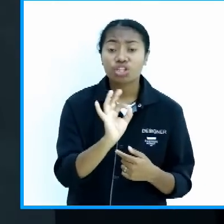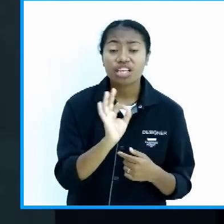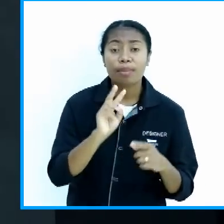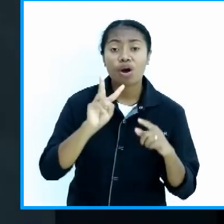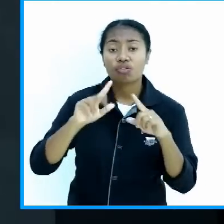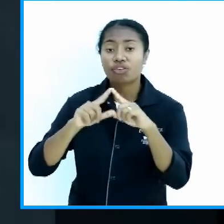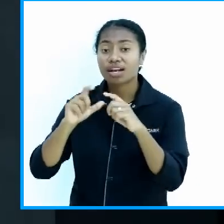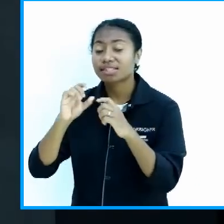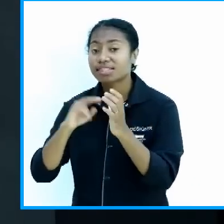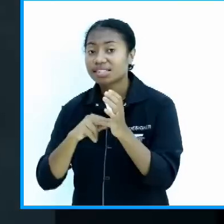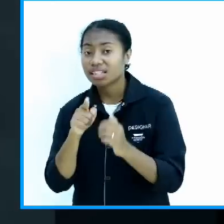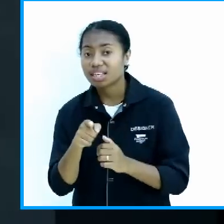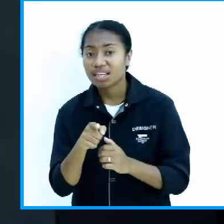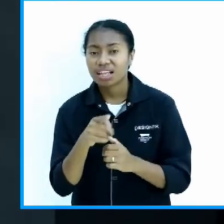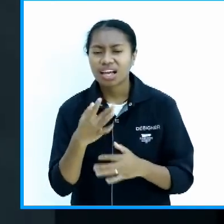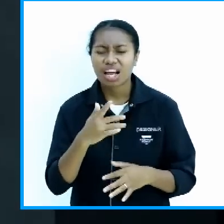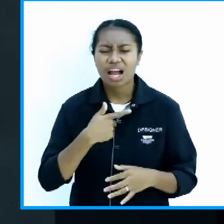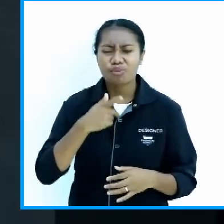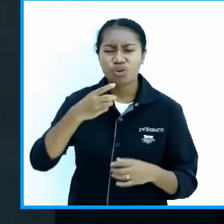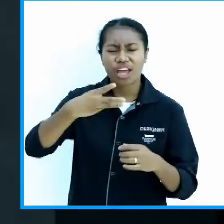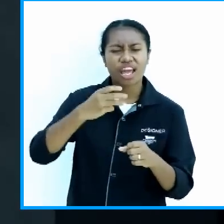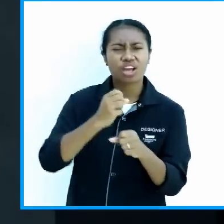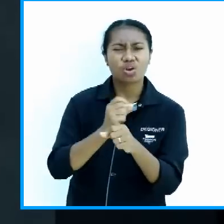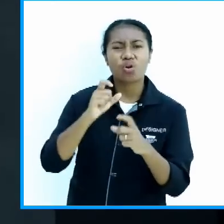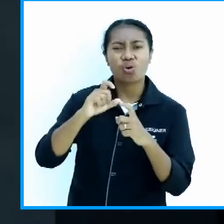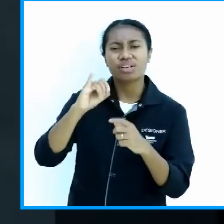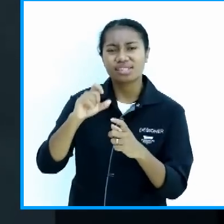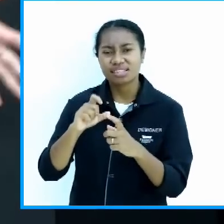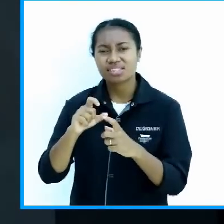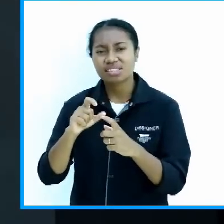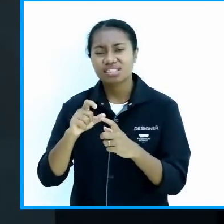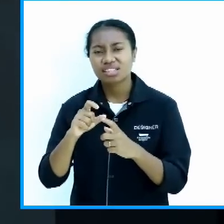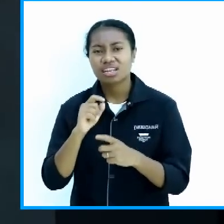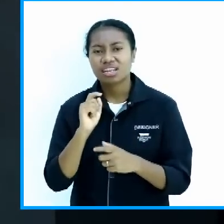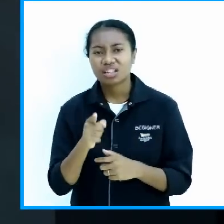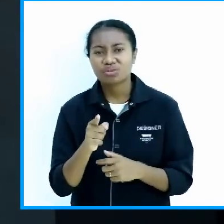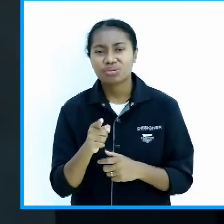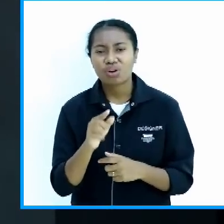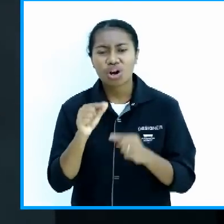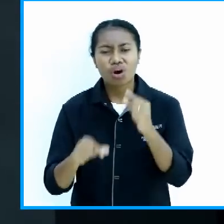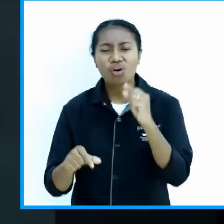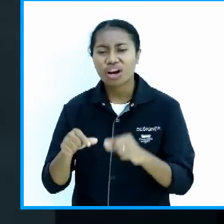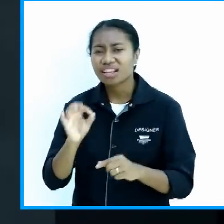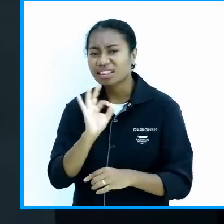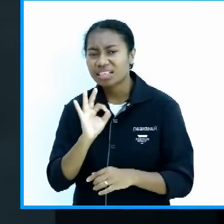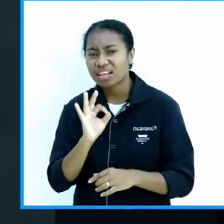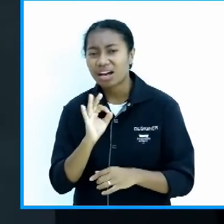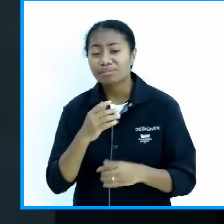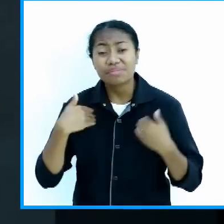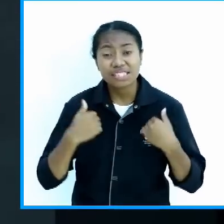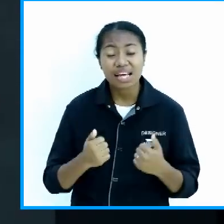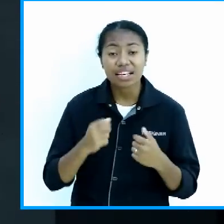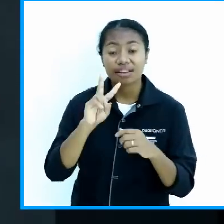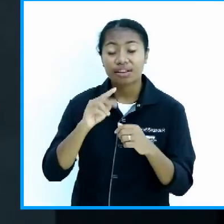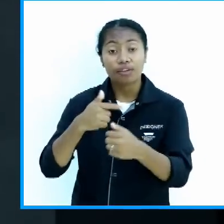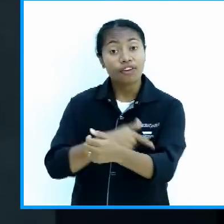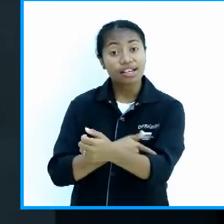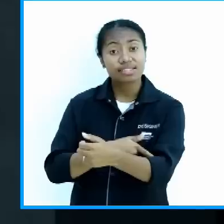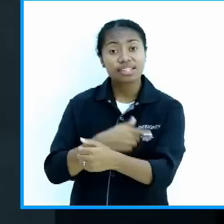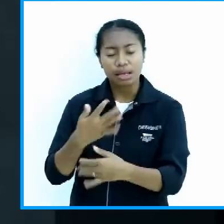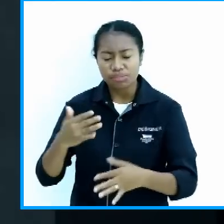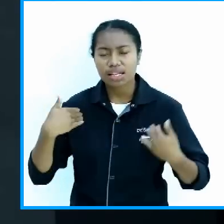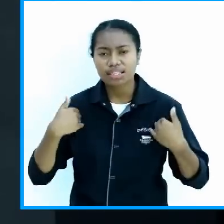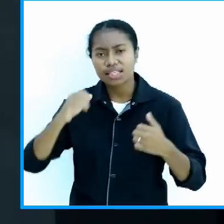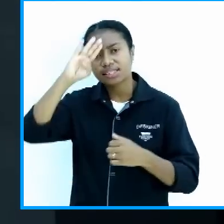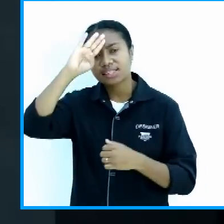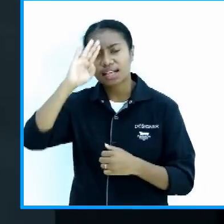karena keegoisanmu kamu membuat orang yang mau divaksin tapi tidak bisa, jadinya kena penyakit. Itu yang sebenarnya sangat disayangkan. Kamu tidak